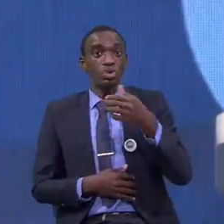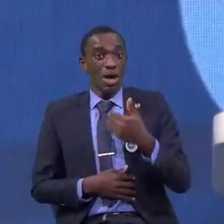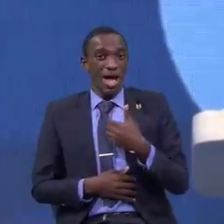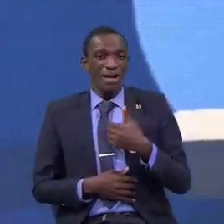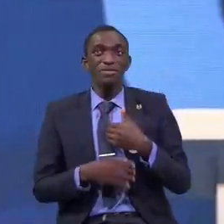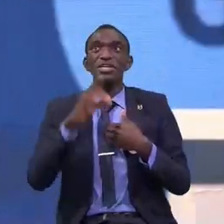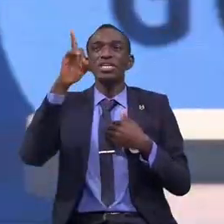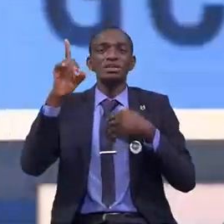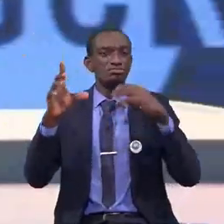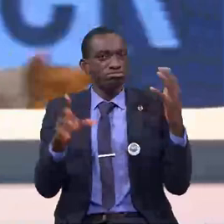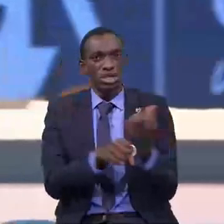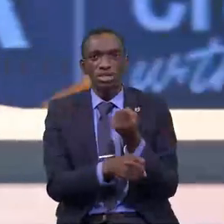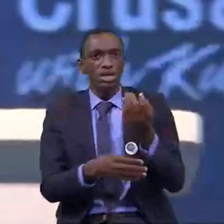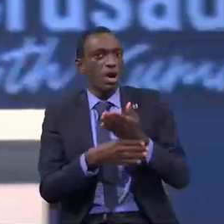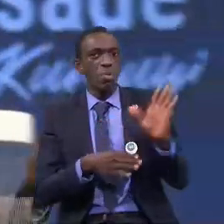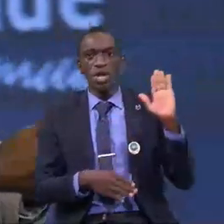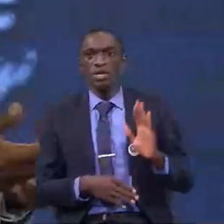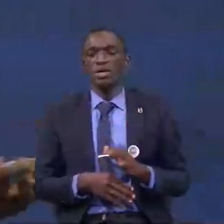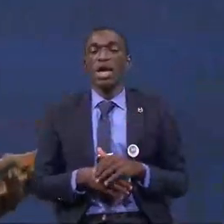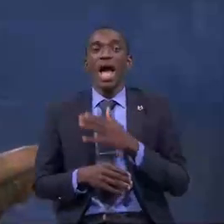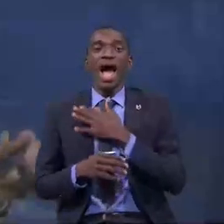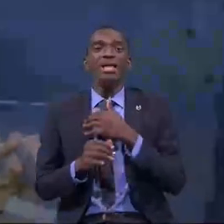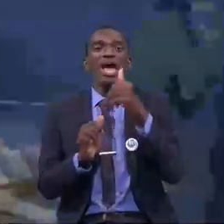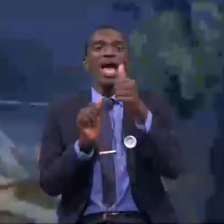Toute la condamnation que tu as sera ôtée.